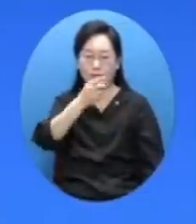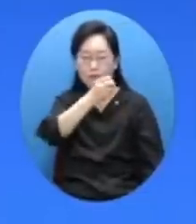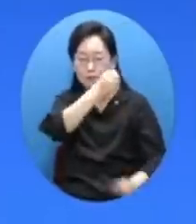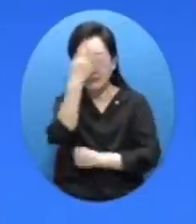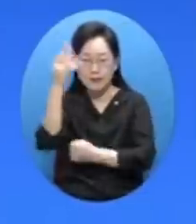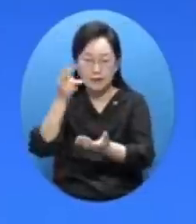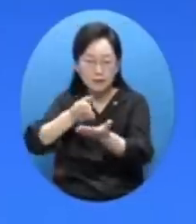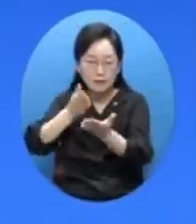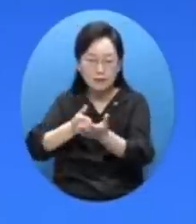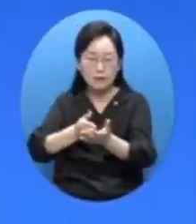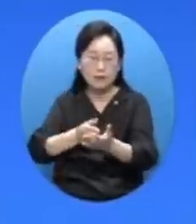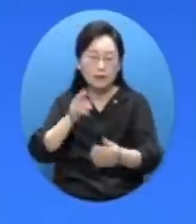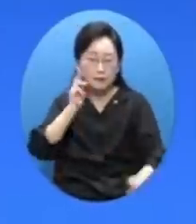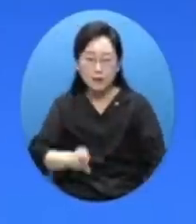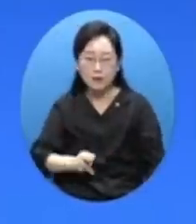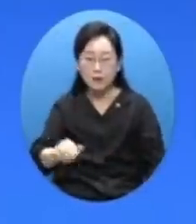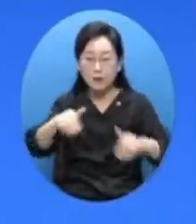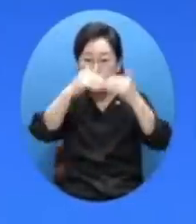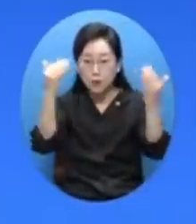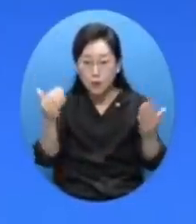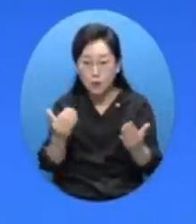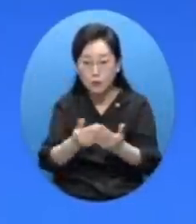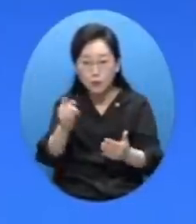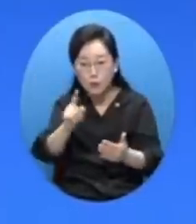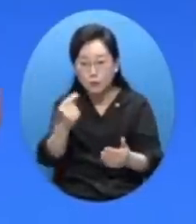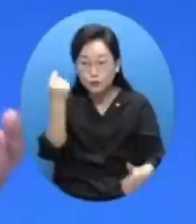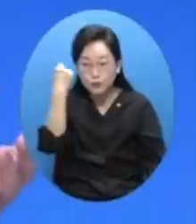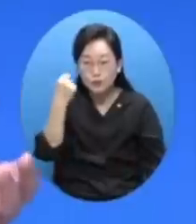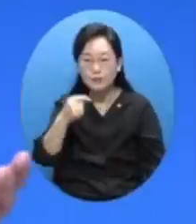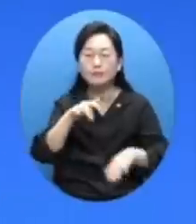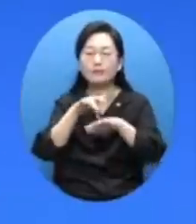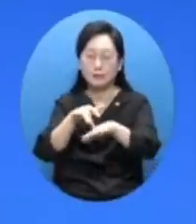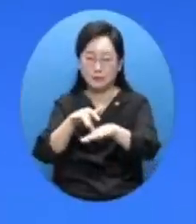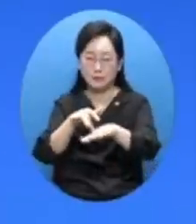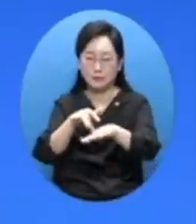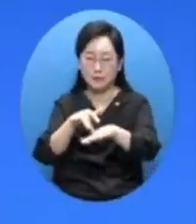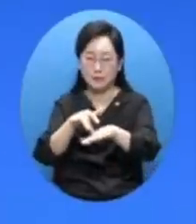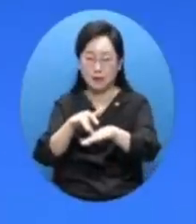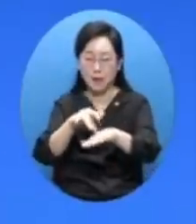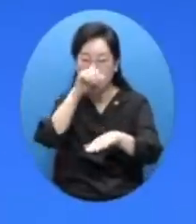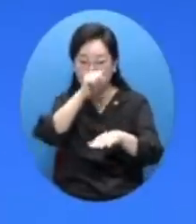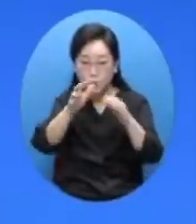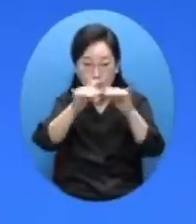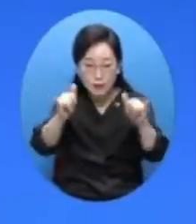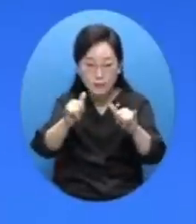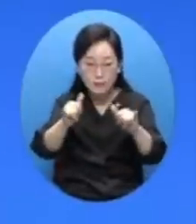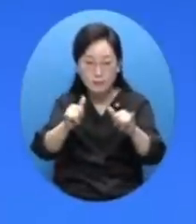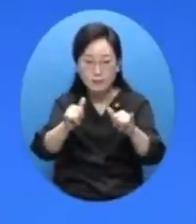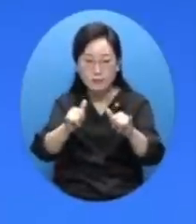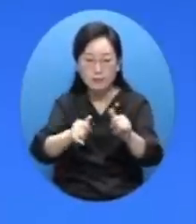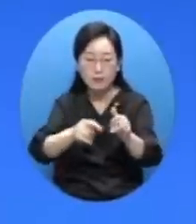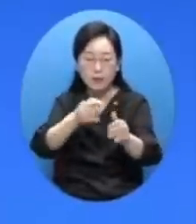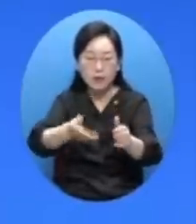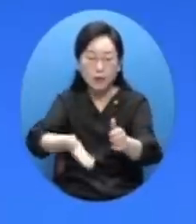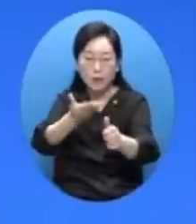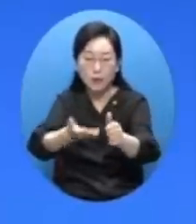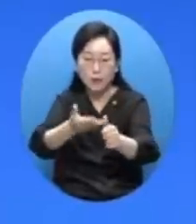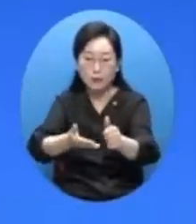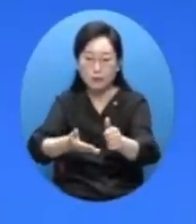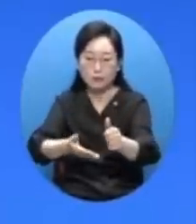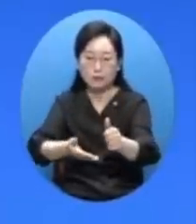심각합니다이 모든 것에 피해는 고스란히 선량한 시민들이 입고 있는 것입니다 여기에